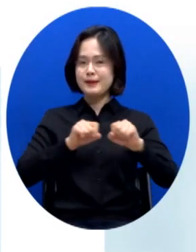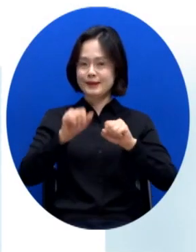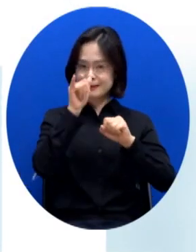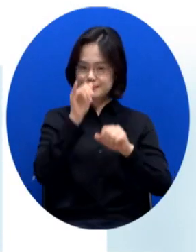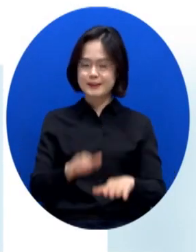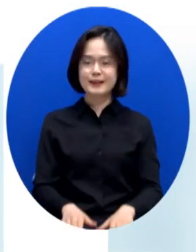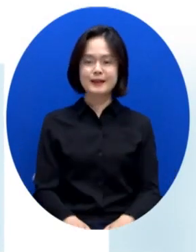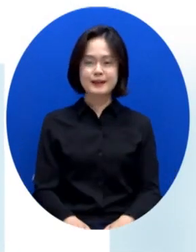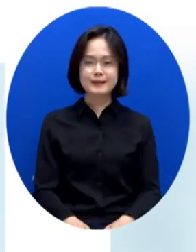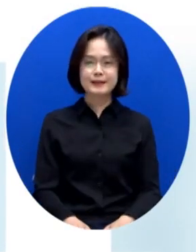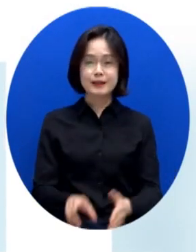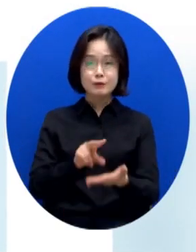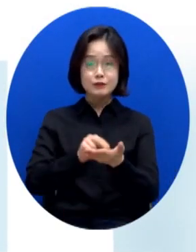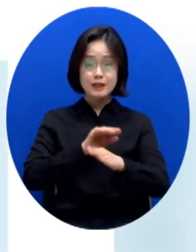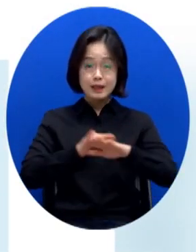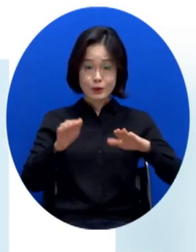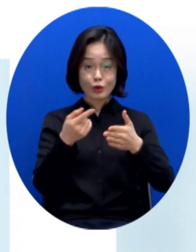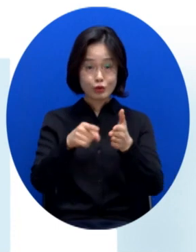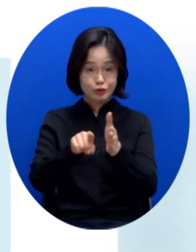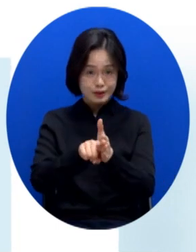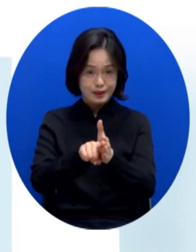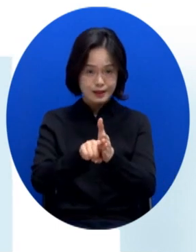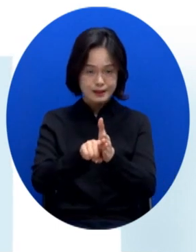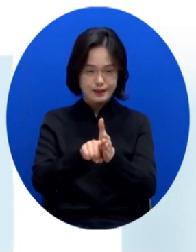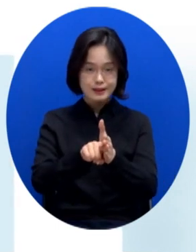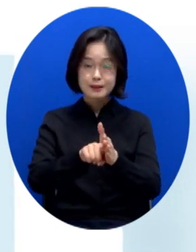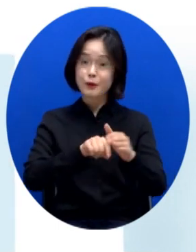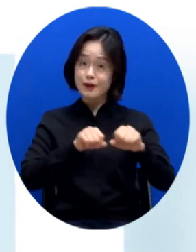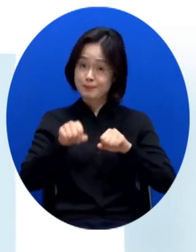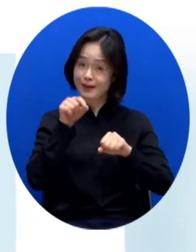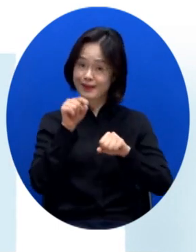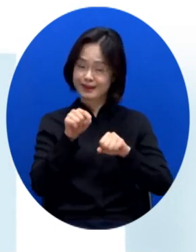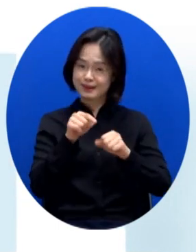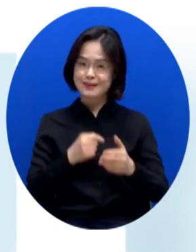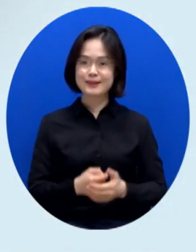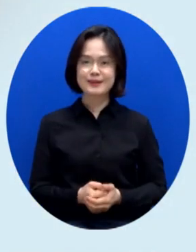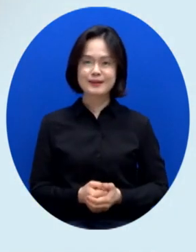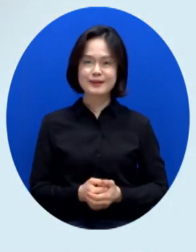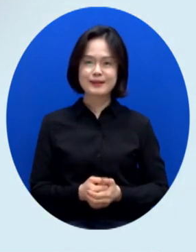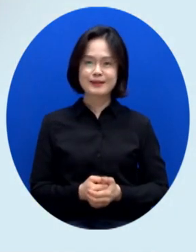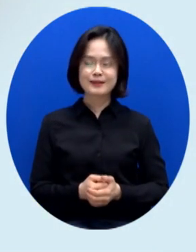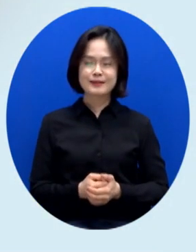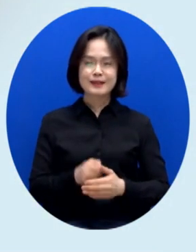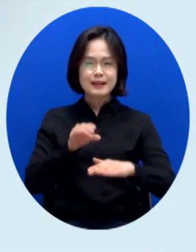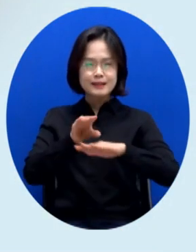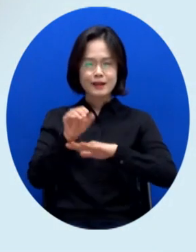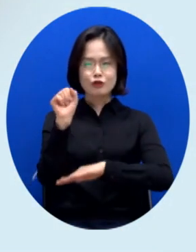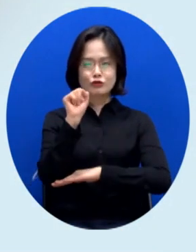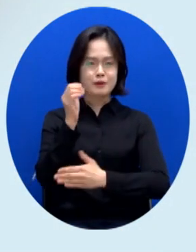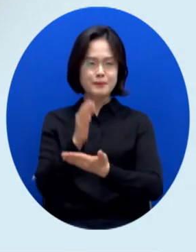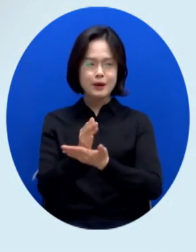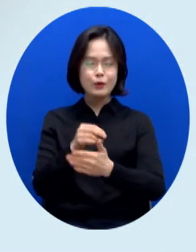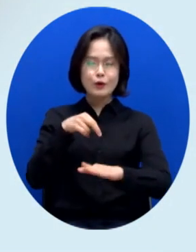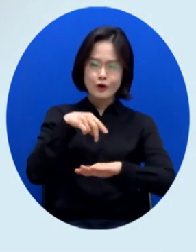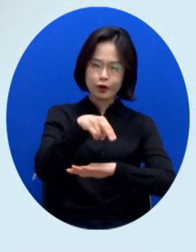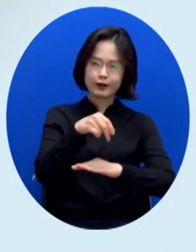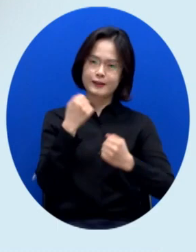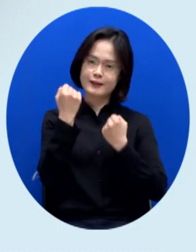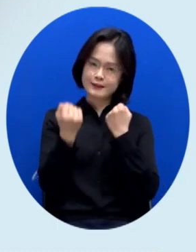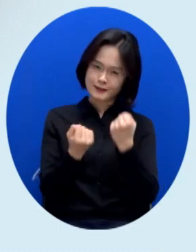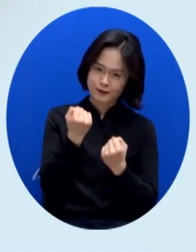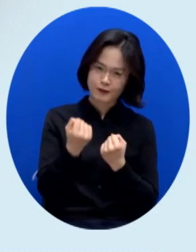기후 위기를 극복하기 위한 운동으로 전개하는 이번 캠페인은 걷기와 자전거 타기 등의 자가용 안 타기